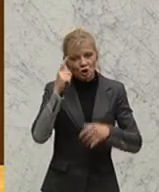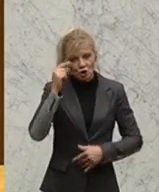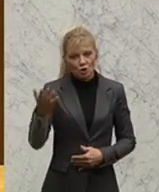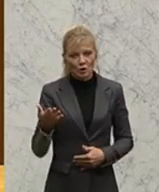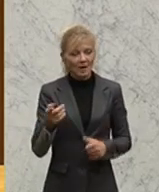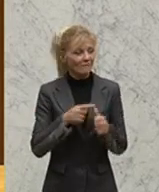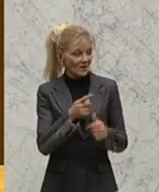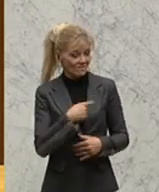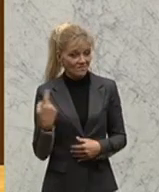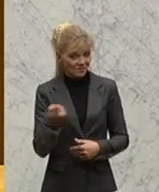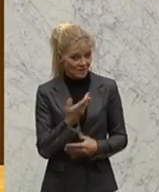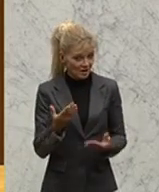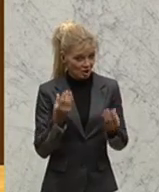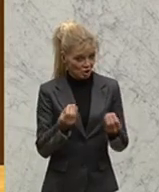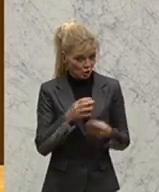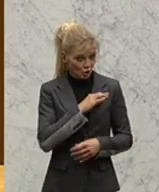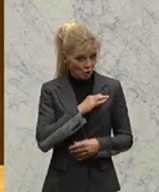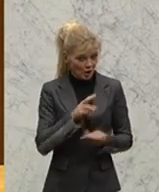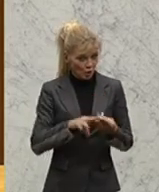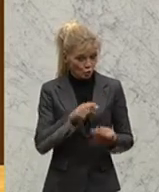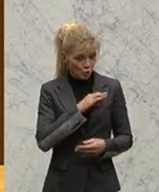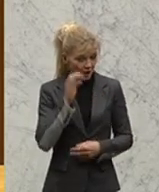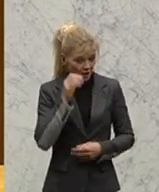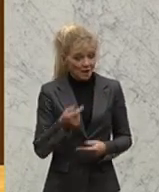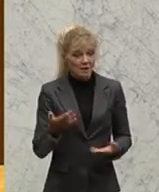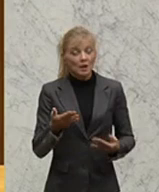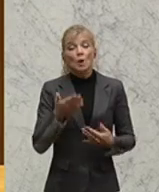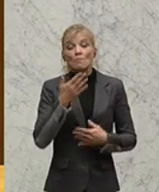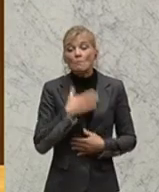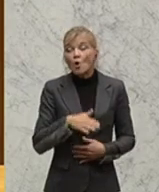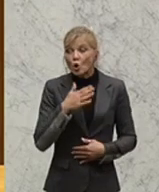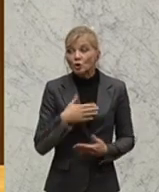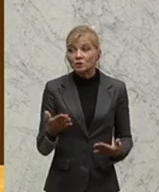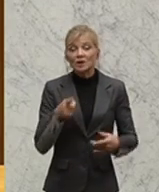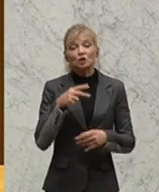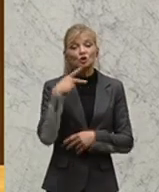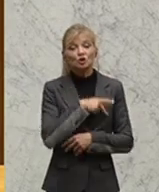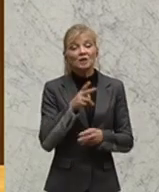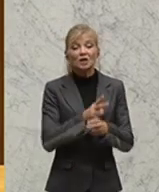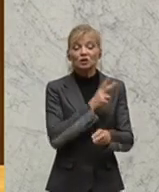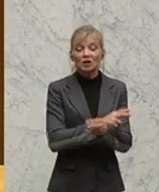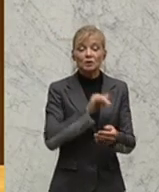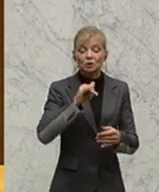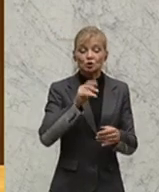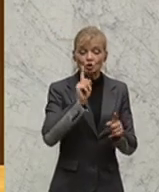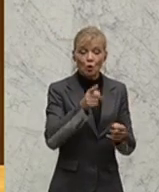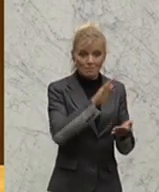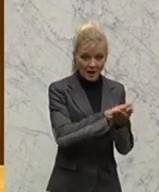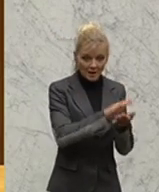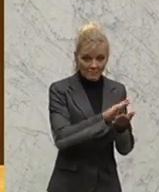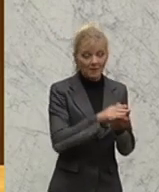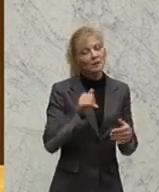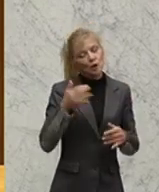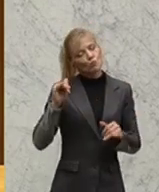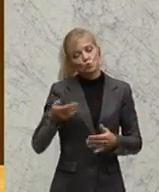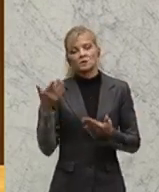Kollegen, wollen, dass der Sozialstaat, so wie wir ihn kennen und ich glaube, viele von uns auch schätzen, auch erhalten werden kann. Das ist einfach aus meiner